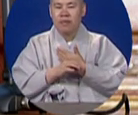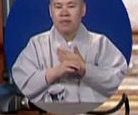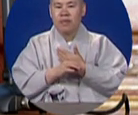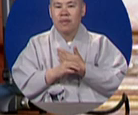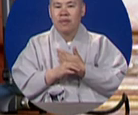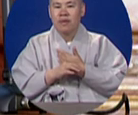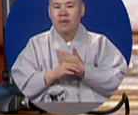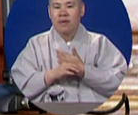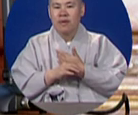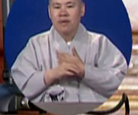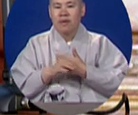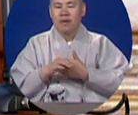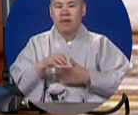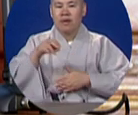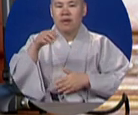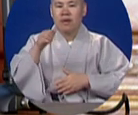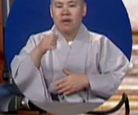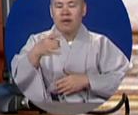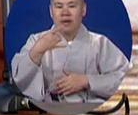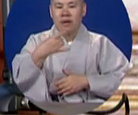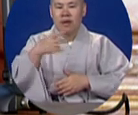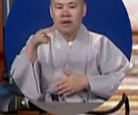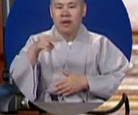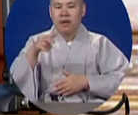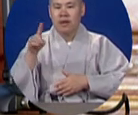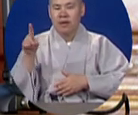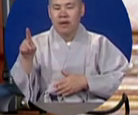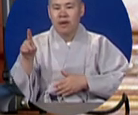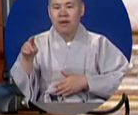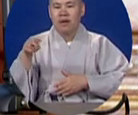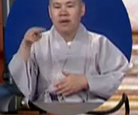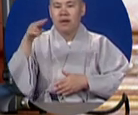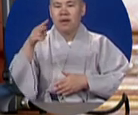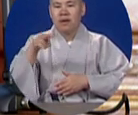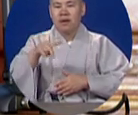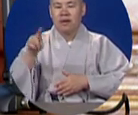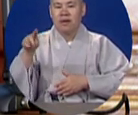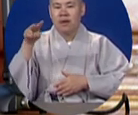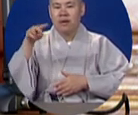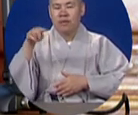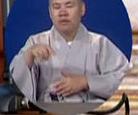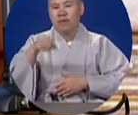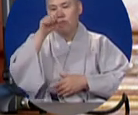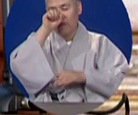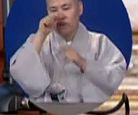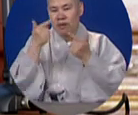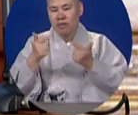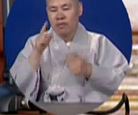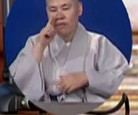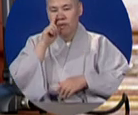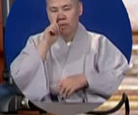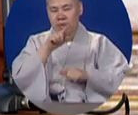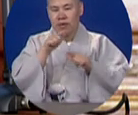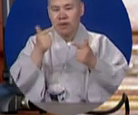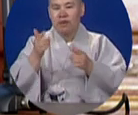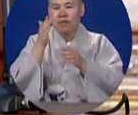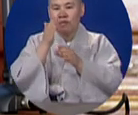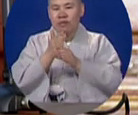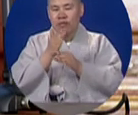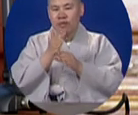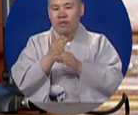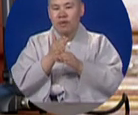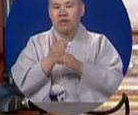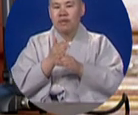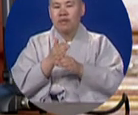도리사자 희사라는 사자가 있는데 이걸 사수라고 그래요 좋지도 않고 나쁘지도 않고 뭐